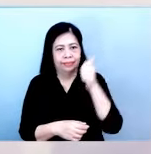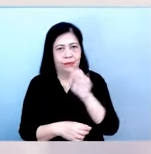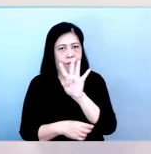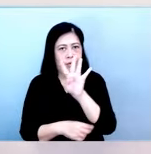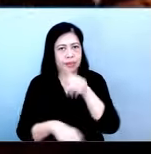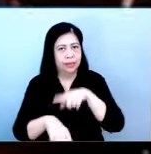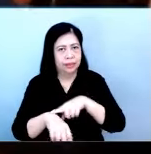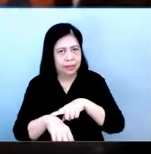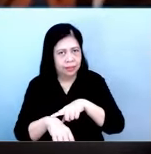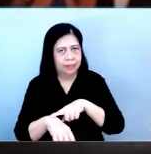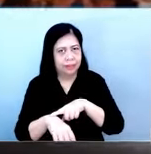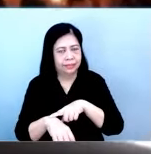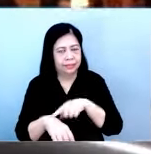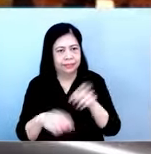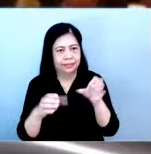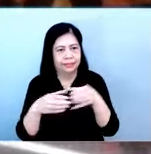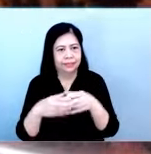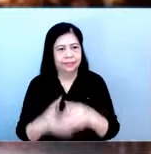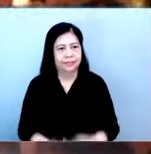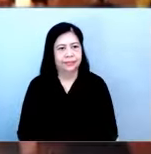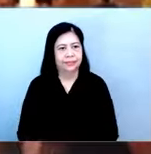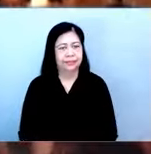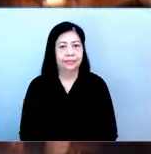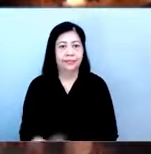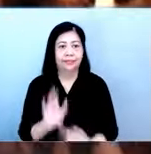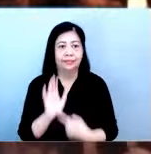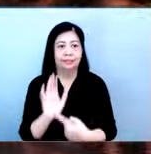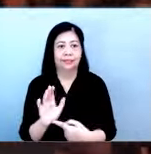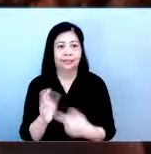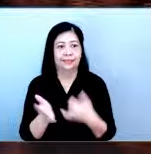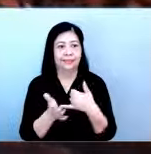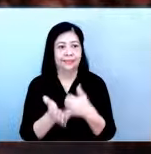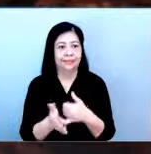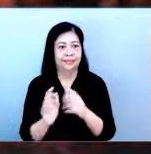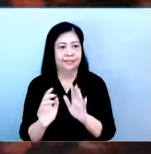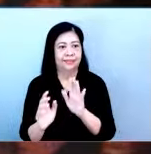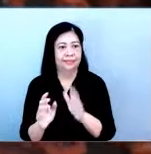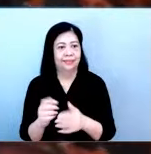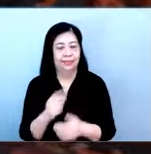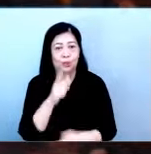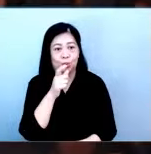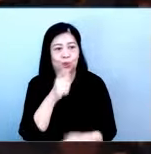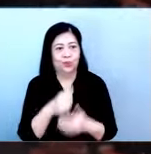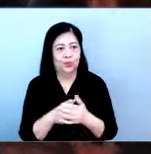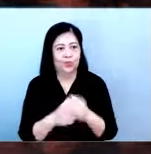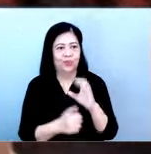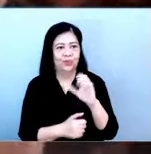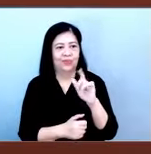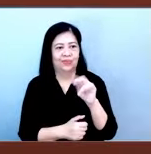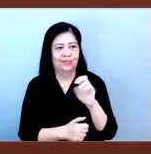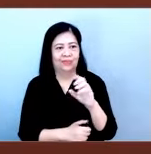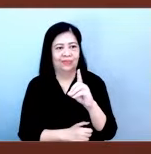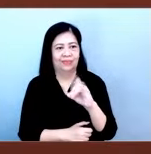4 beses sa naturang category. Ang nagpresent naman ng award na yan sa kanya, no other than Celine